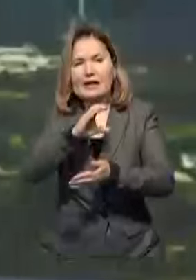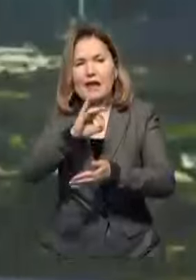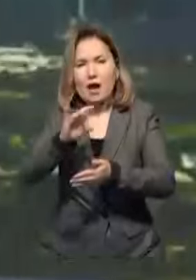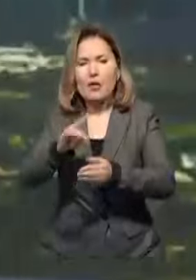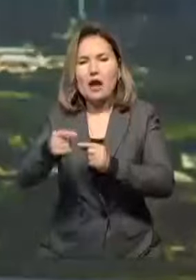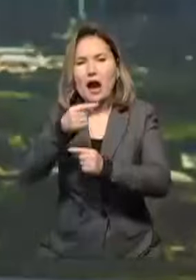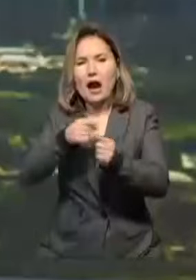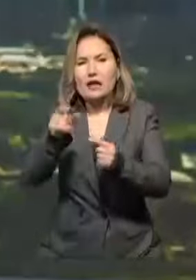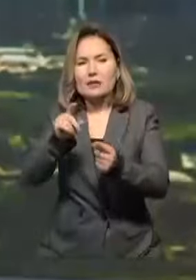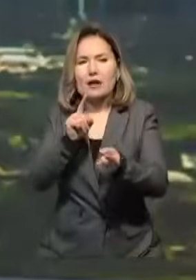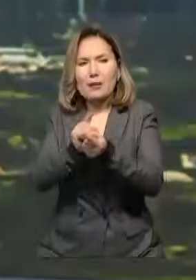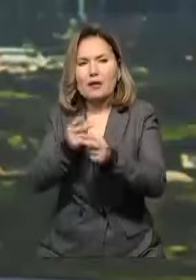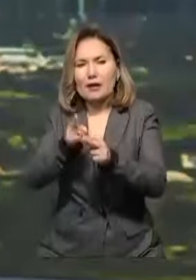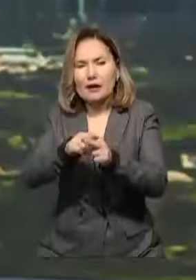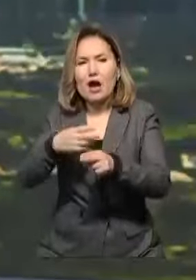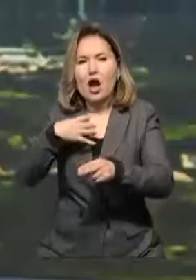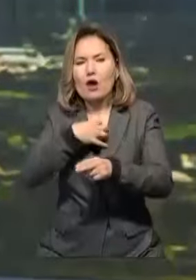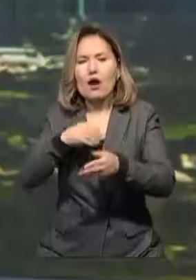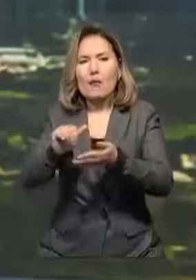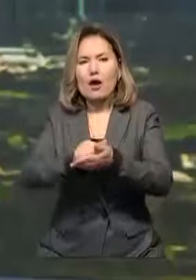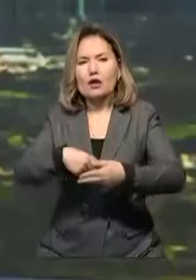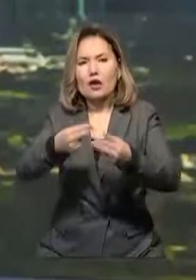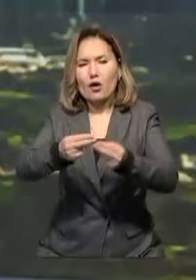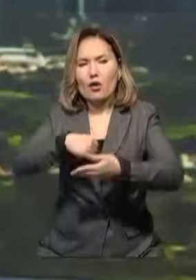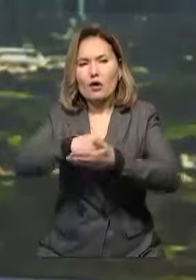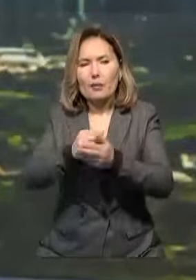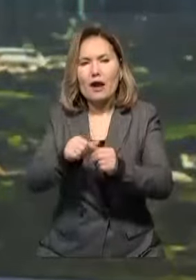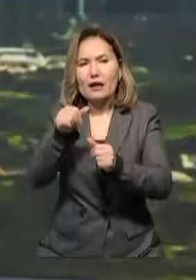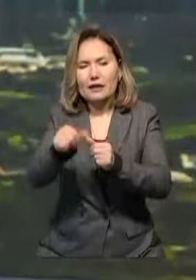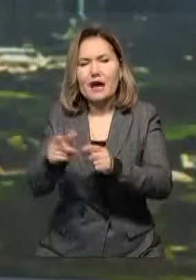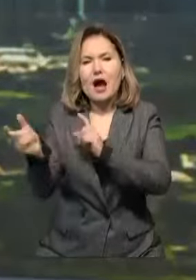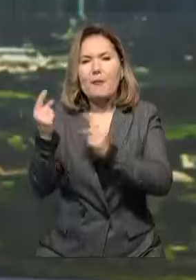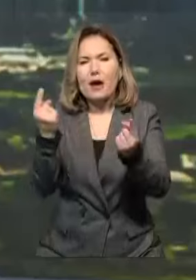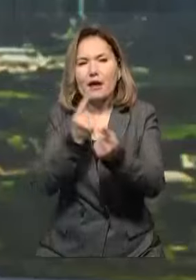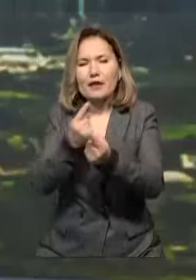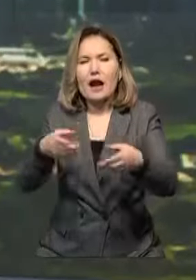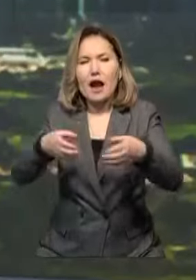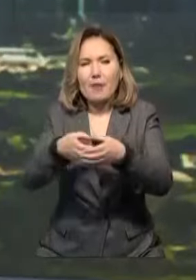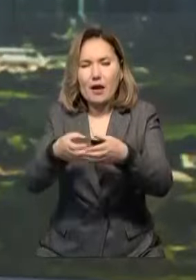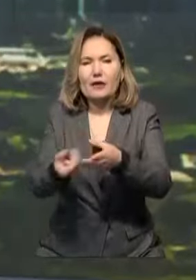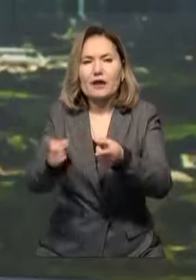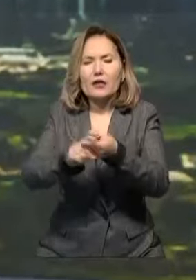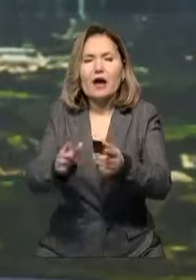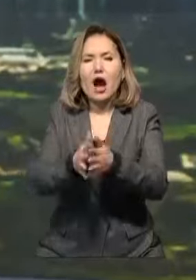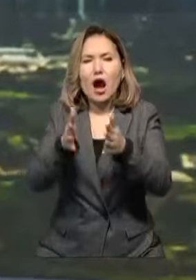сингапурлық кәсіпкерлермен де кездесті. Бірқатар маңызды мәмілеге қол қойылды. Әсіресе логистикалық компаниялар арасында